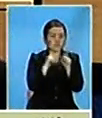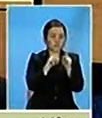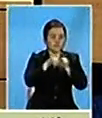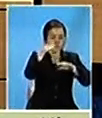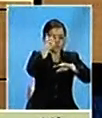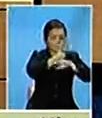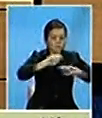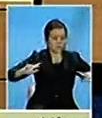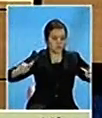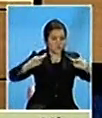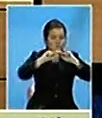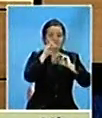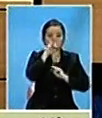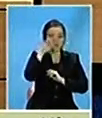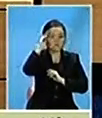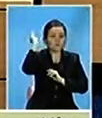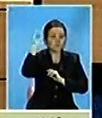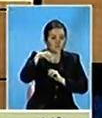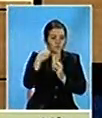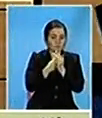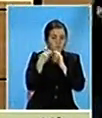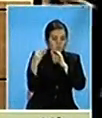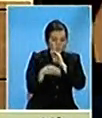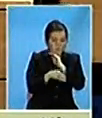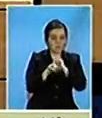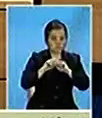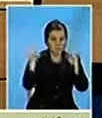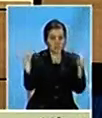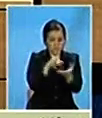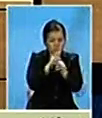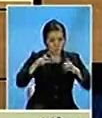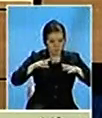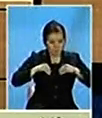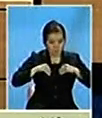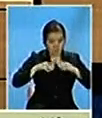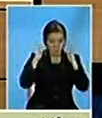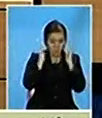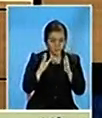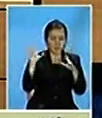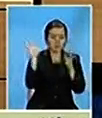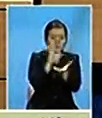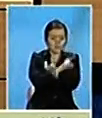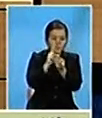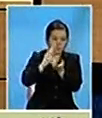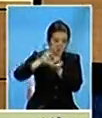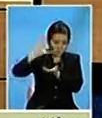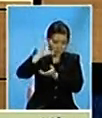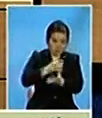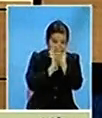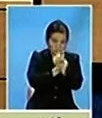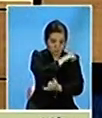ได้พูดถึงการโกหกสีขาวเพื่อเกิดความเชื่อมั่นให้นักลงทุนได้เกิดความเชื่อมั่นแต่บัดเนี้ยโครงการ